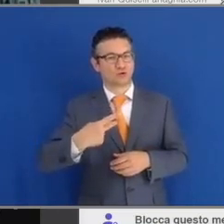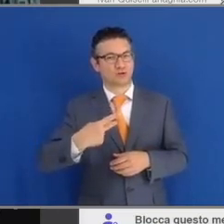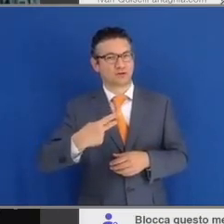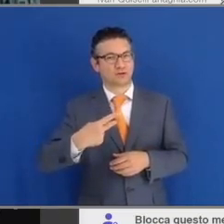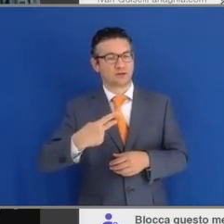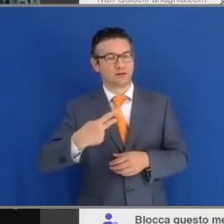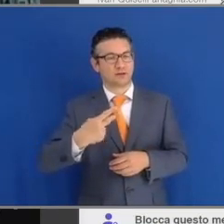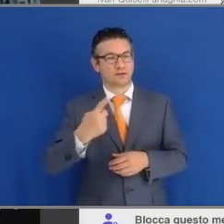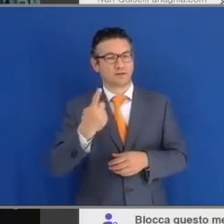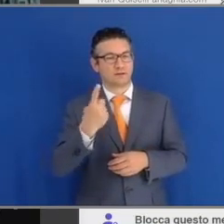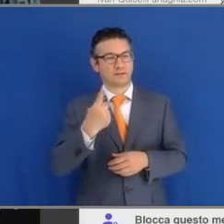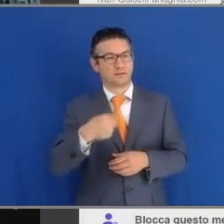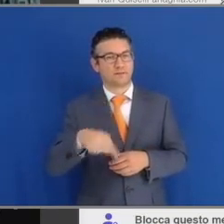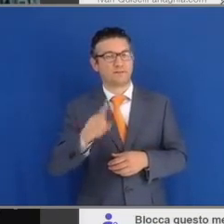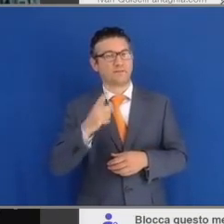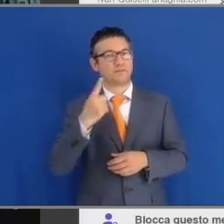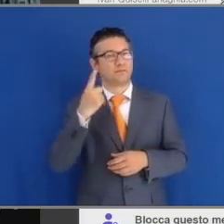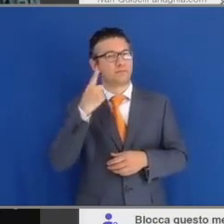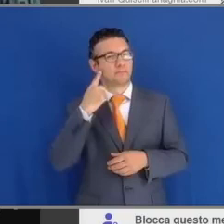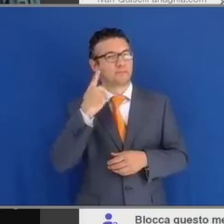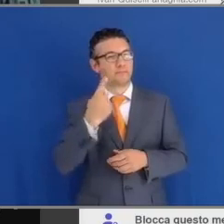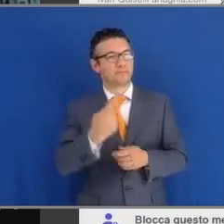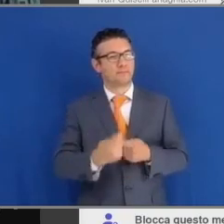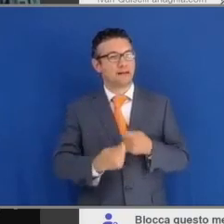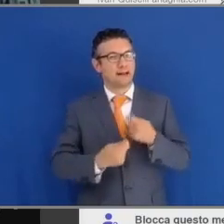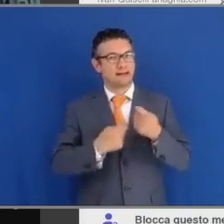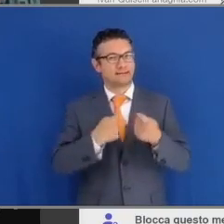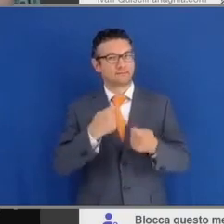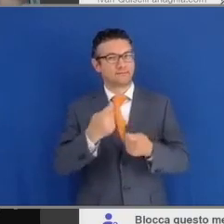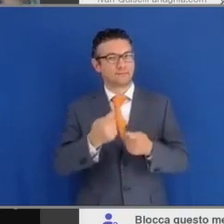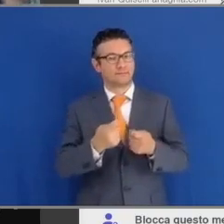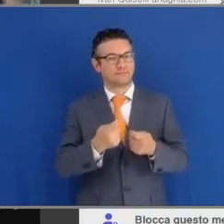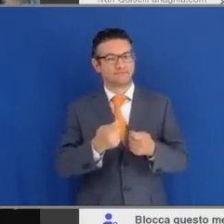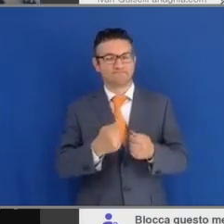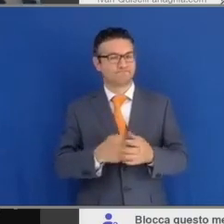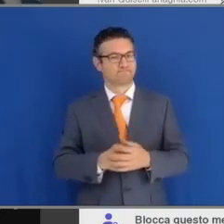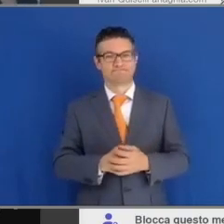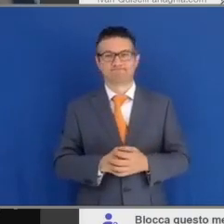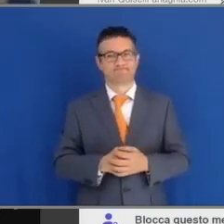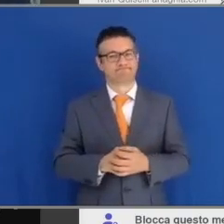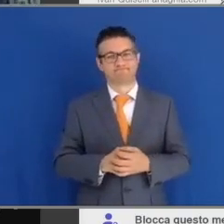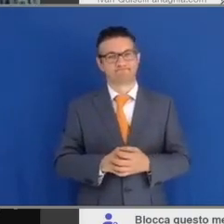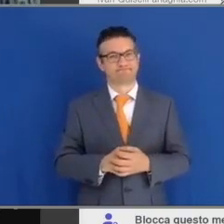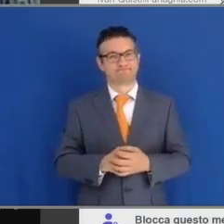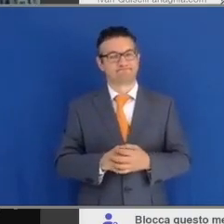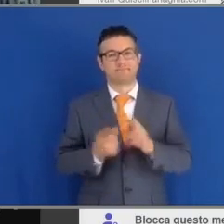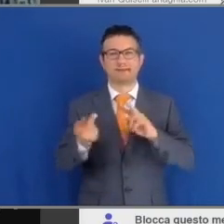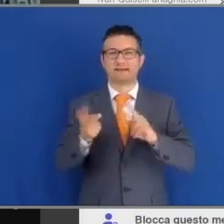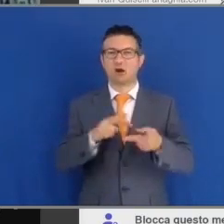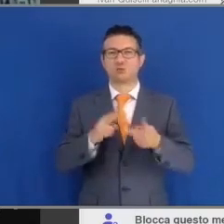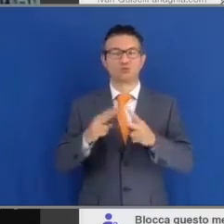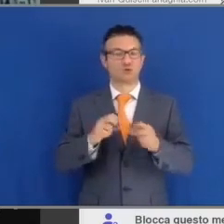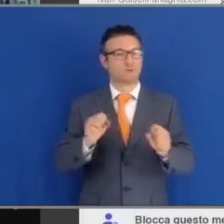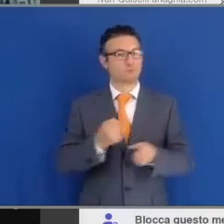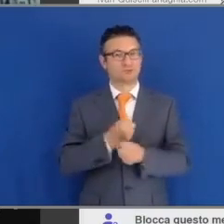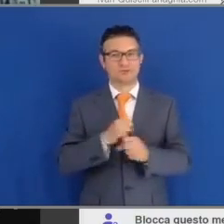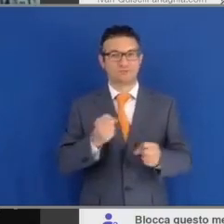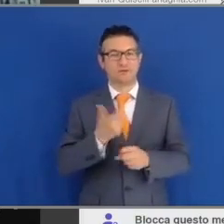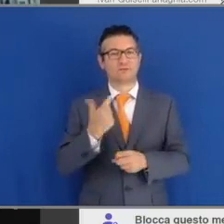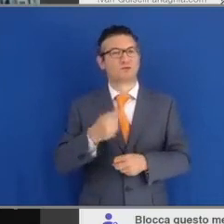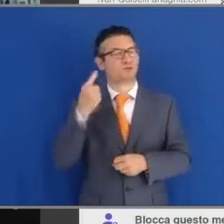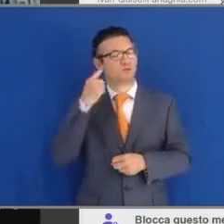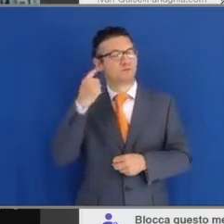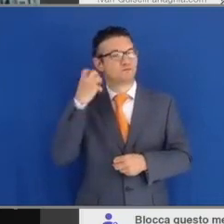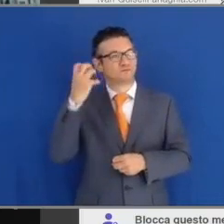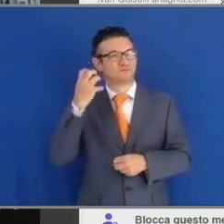l'assistenza a Covid, per l'assistenza ai pazienti Covid, e come quanto tempo ci vorrà per fare